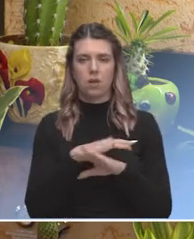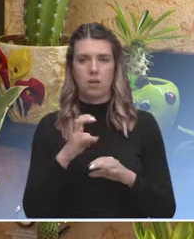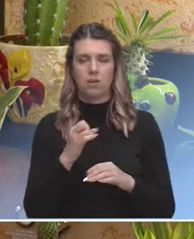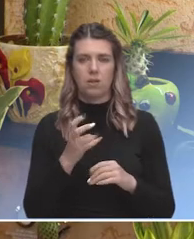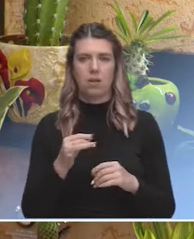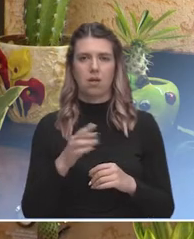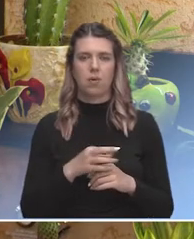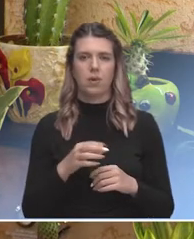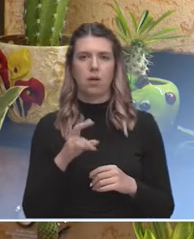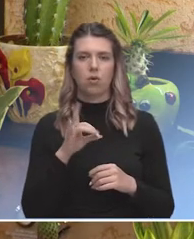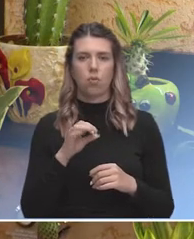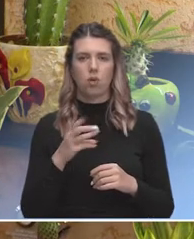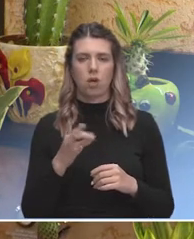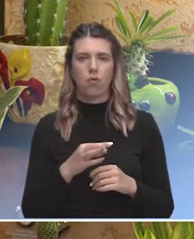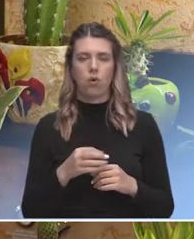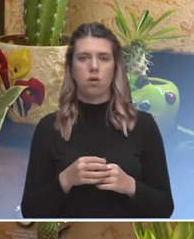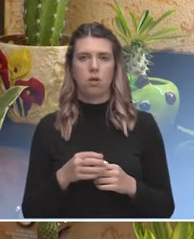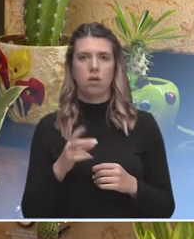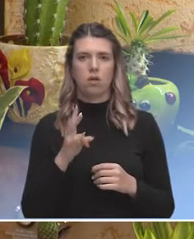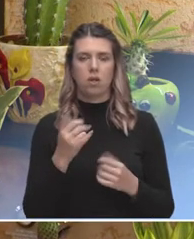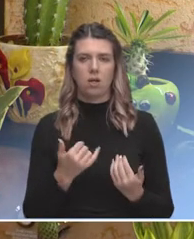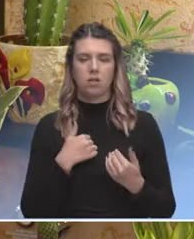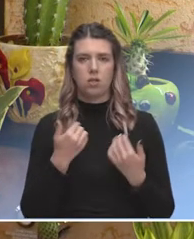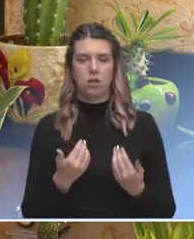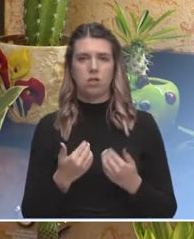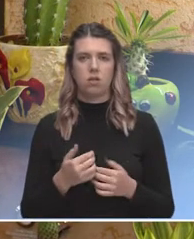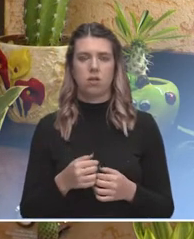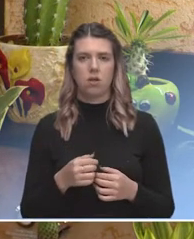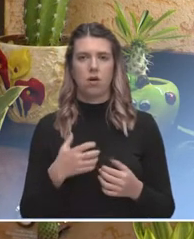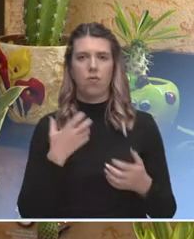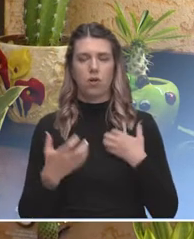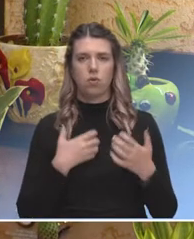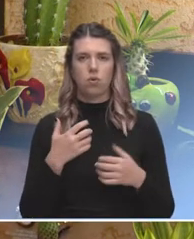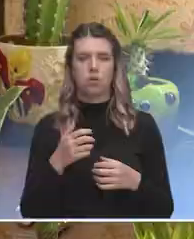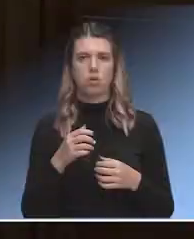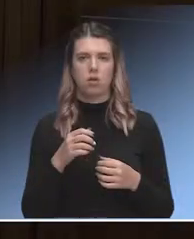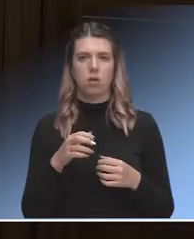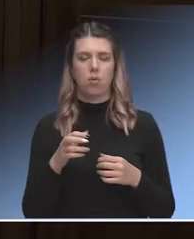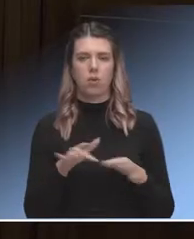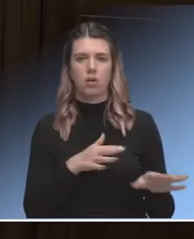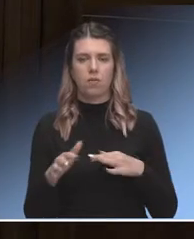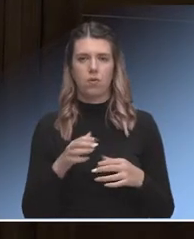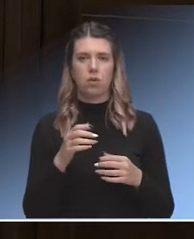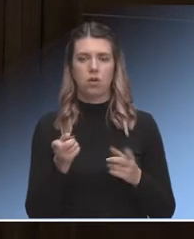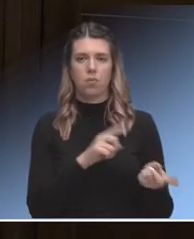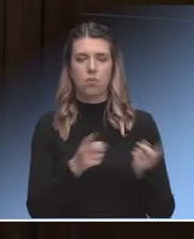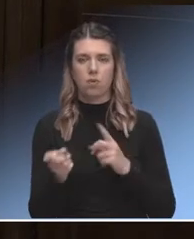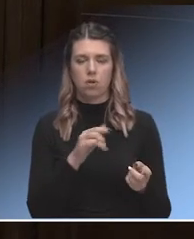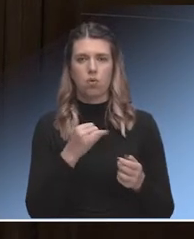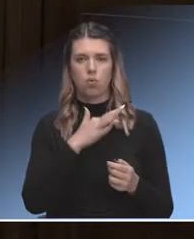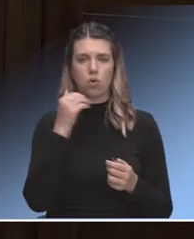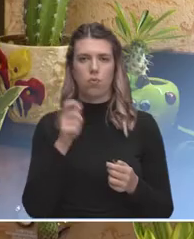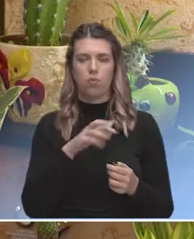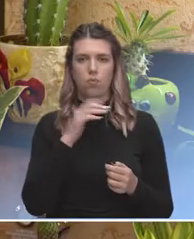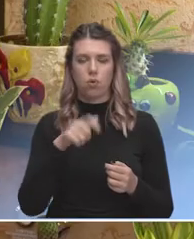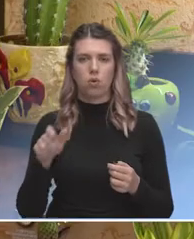населения. Ну, кроме того, нас сейчас волнуют крайне подвижные миграционные